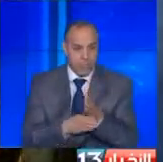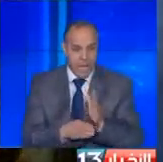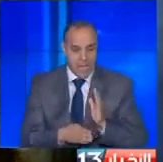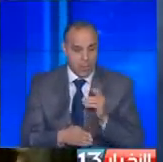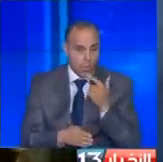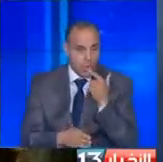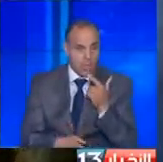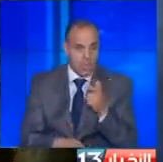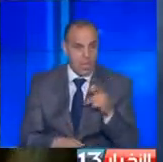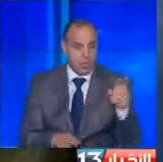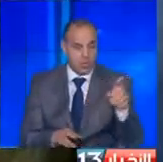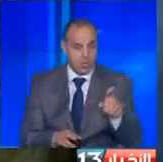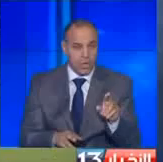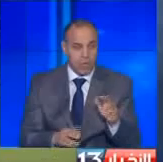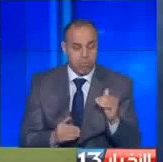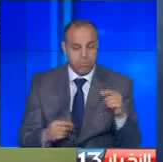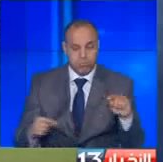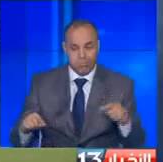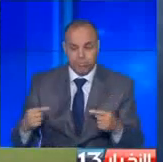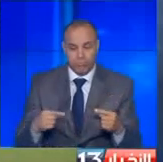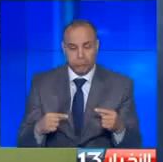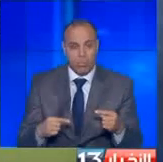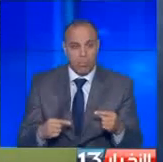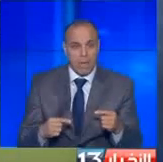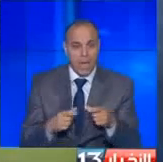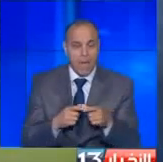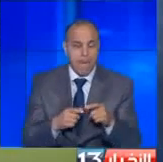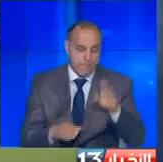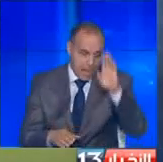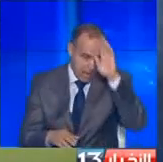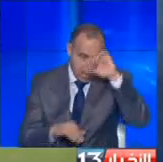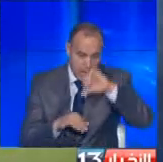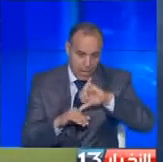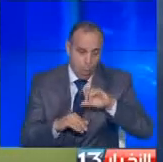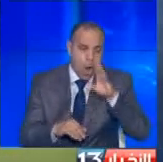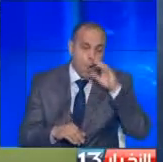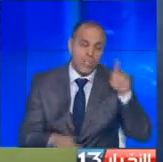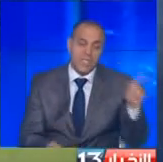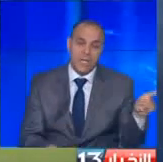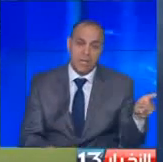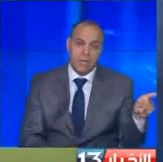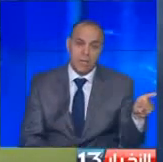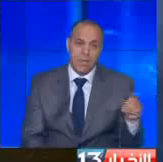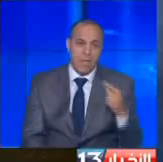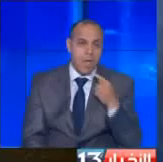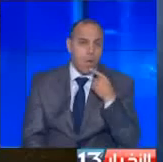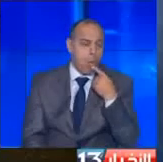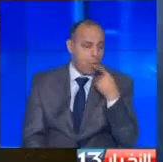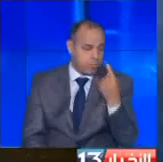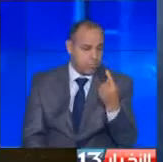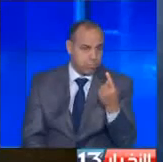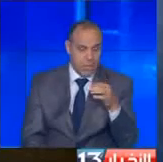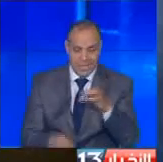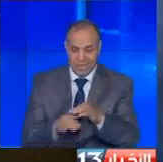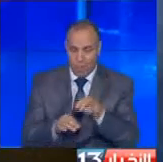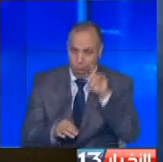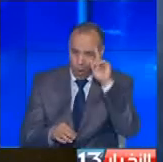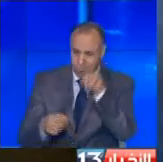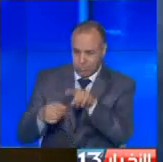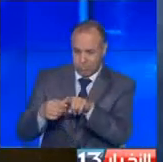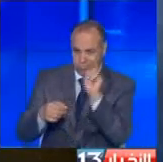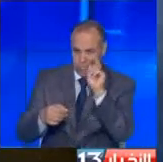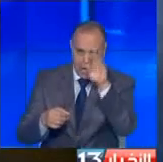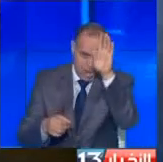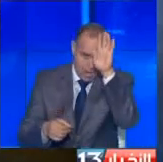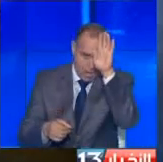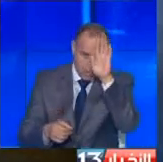العسكرية تأتي إثر تصاعد التوتر بين حكومة بغداد وإقليم كردستان بعد تنظيم الإقليم استفتاء حول